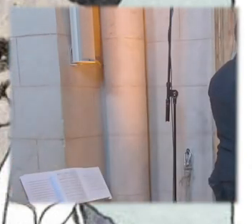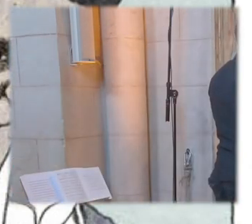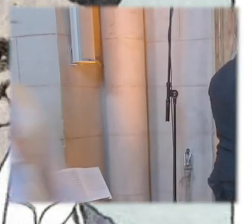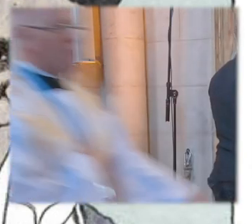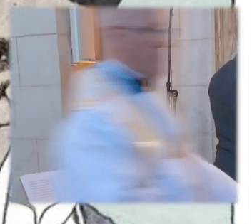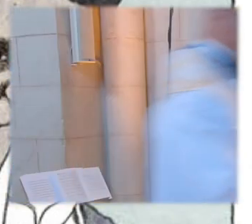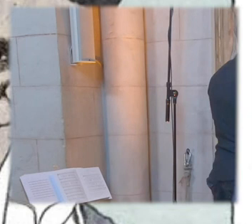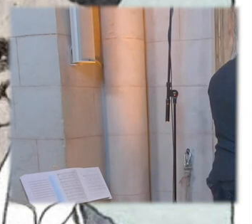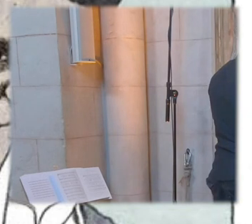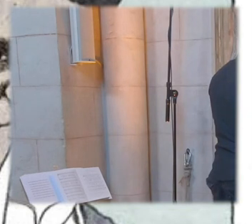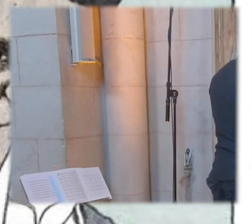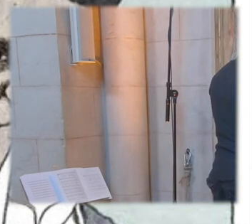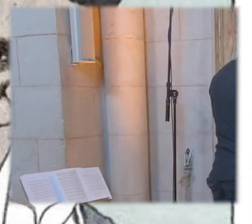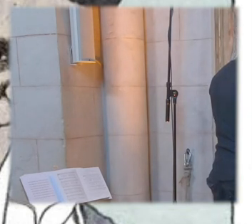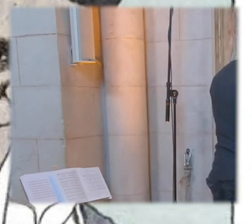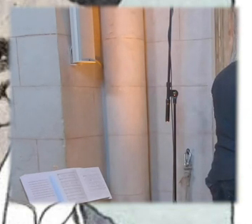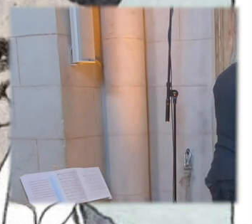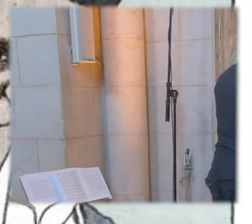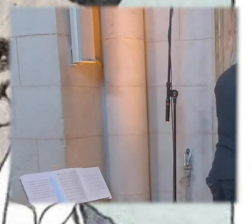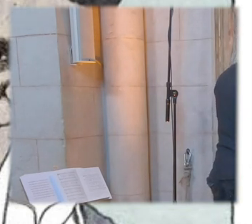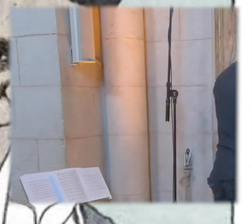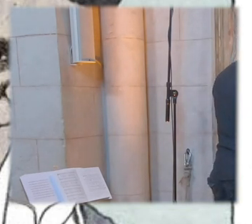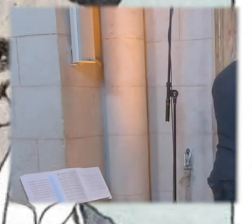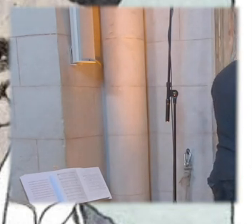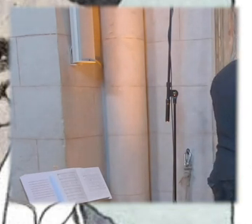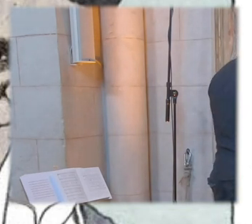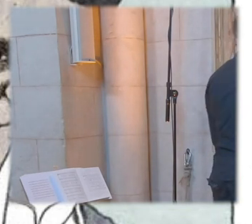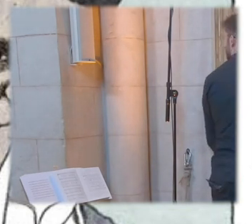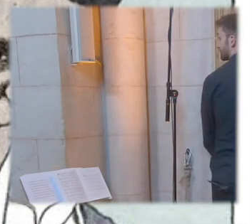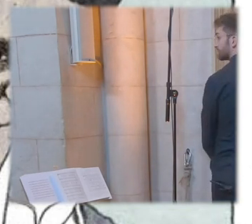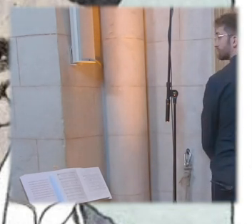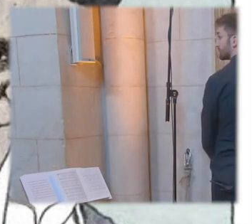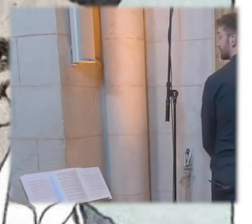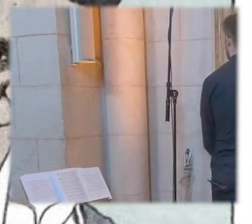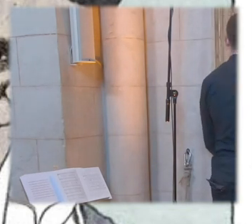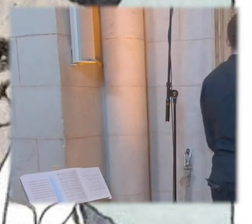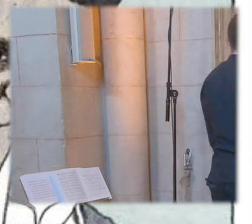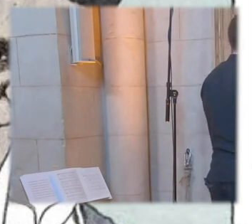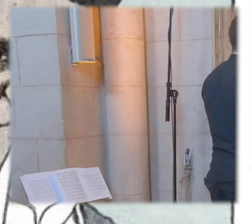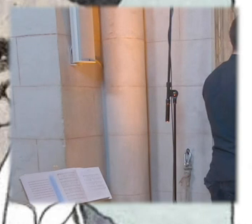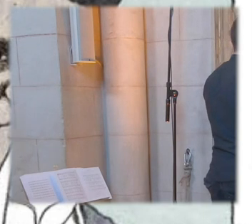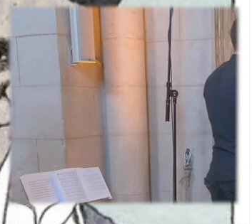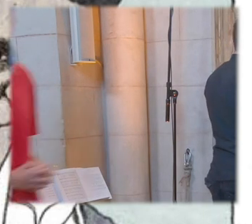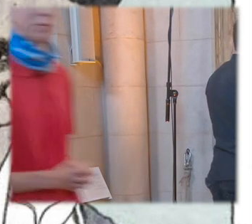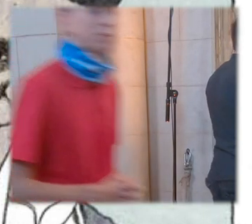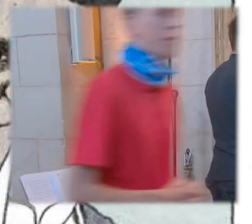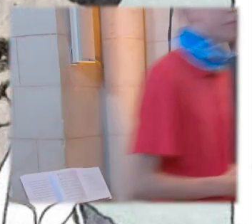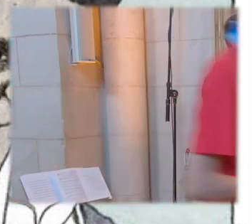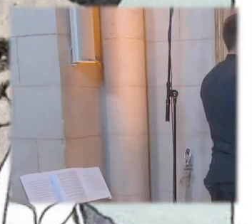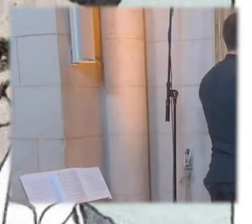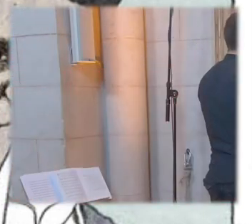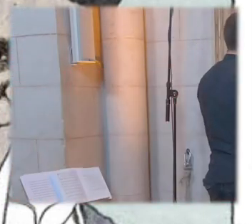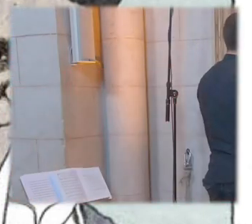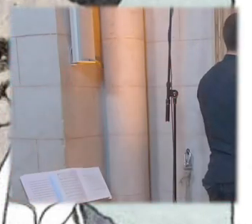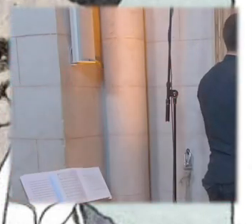ein zentraler Satz, einer muss da sein, es zu sagen, den hat er gesagt auf die vielen Warnungen hin, dass er